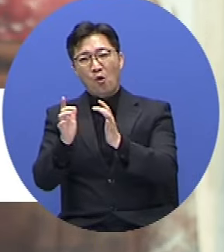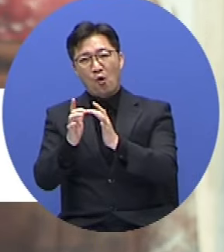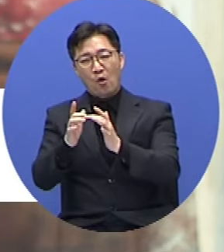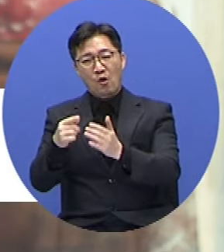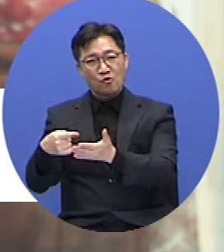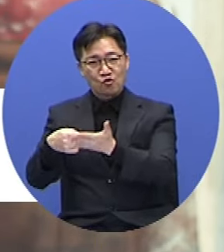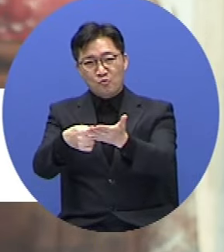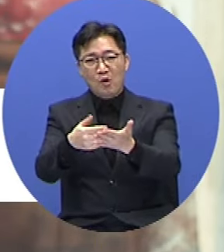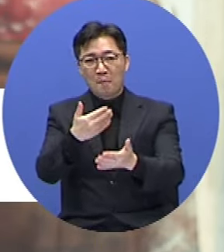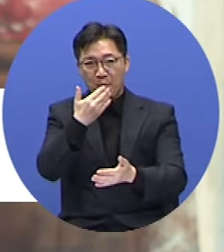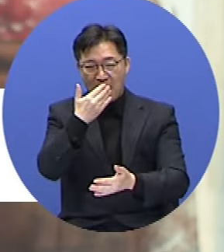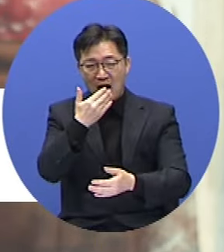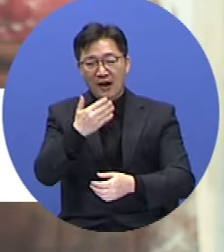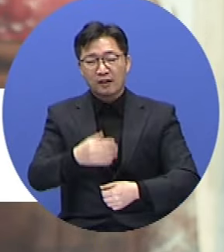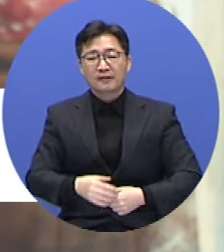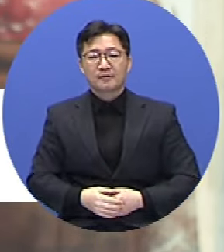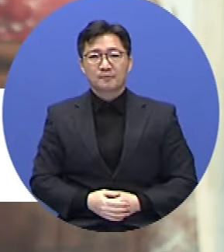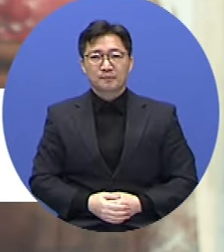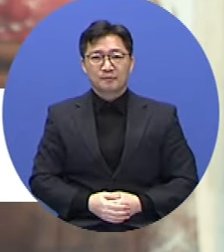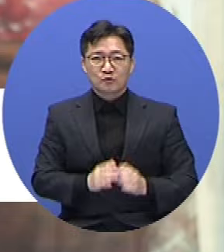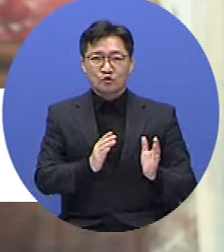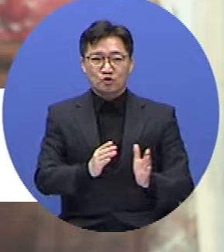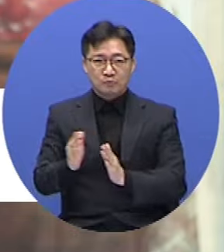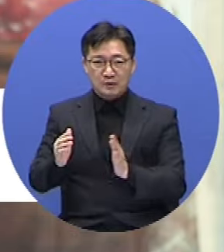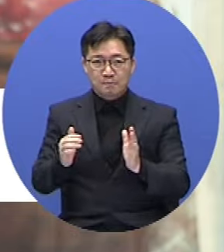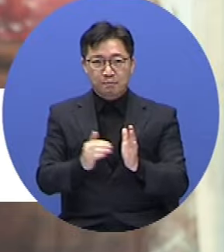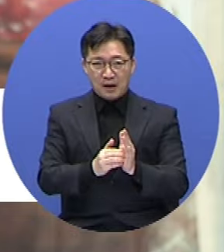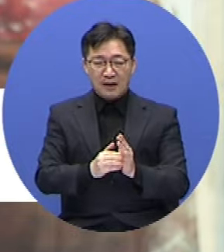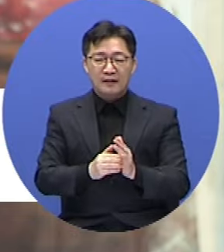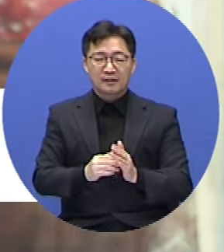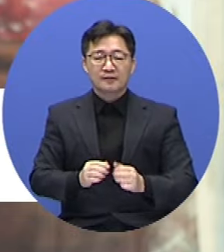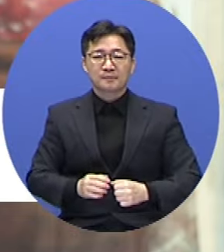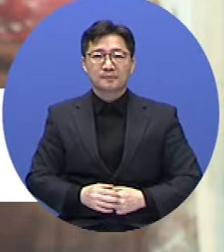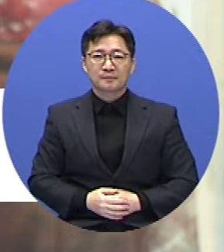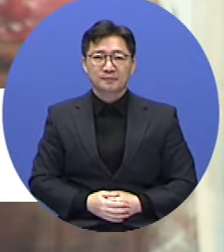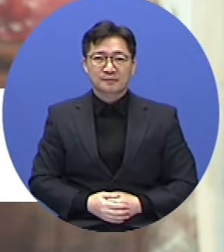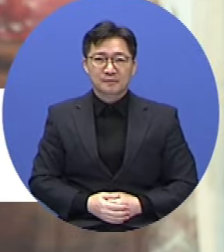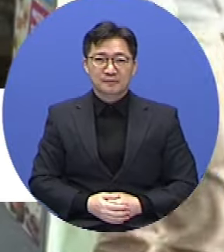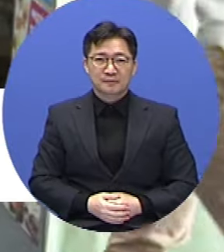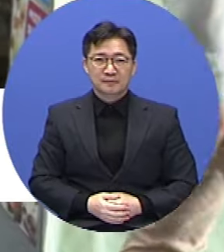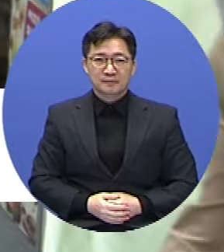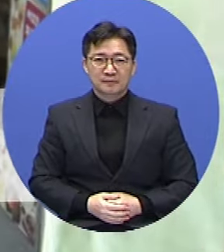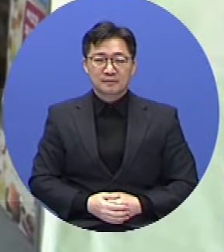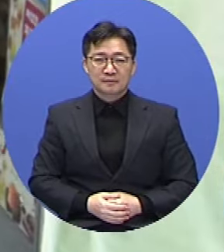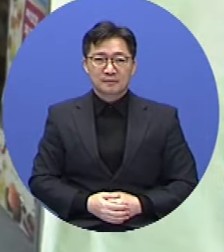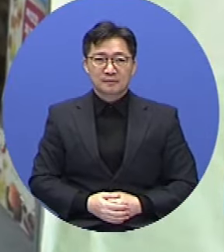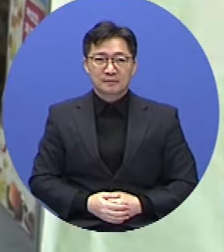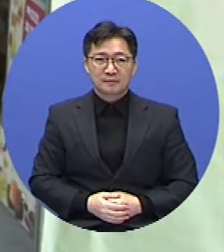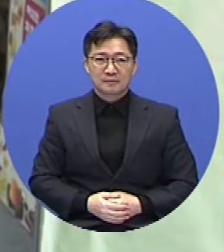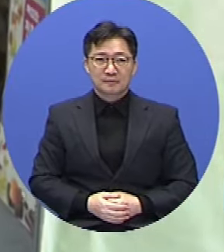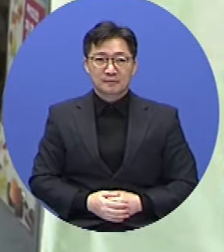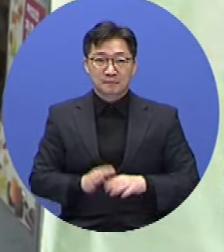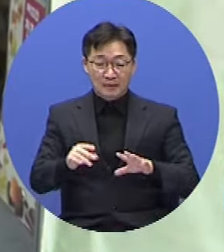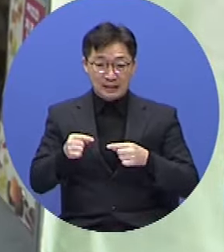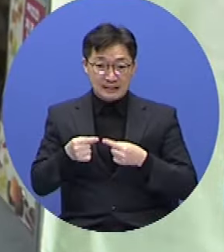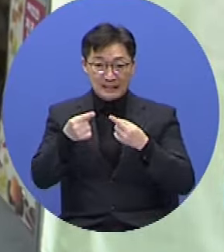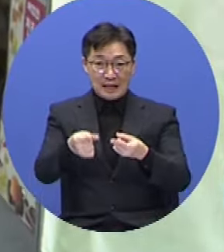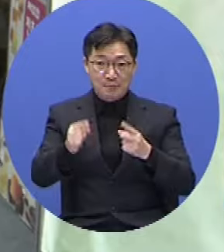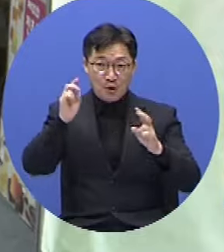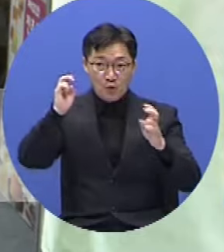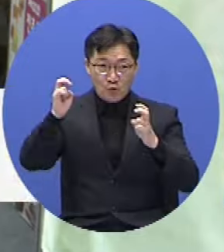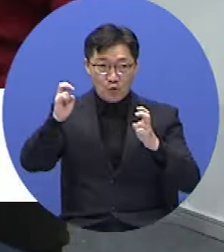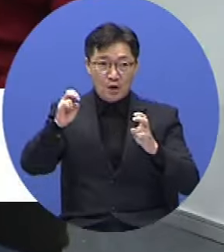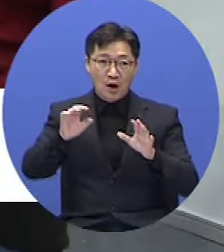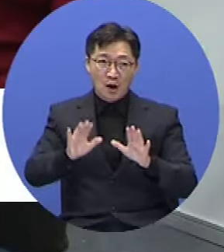온라인에서 주문을 하실 수 있도록도 저희가 두 가지 시장을 같이 열어서 연계를 하고 있고요. 참여 기업은